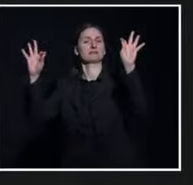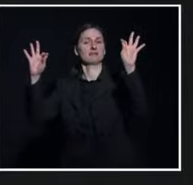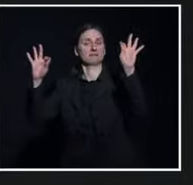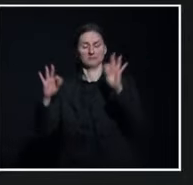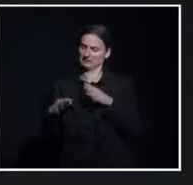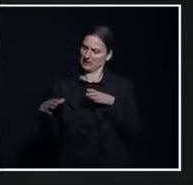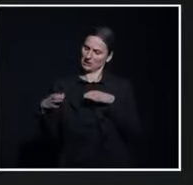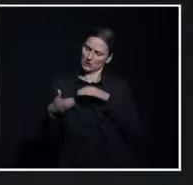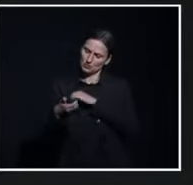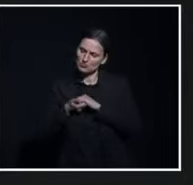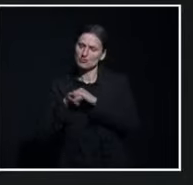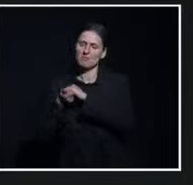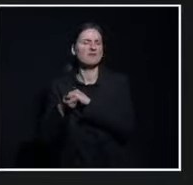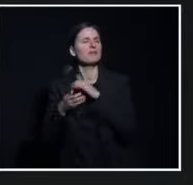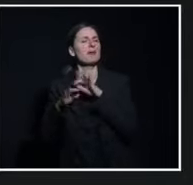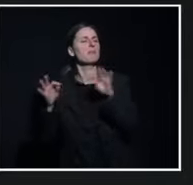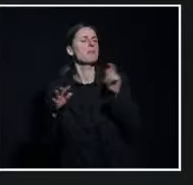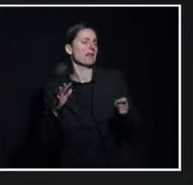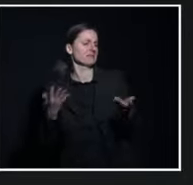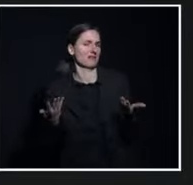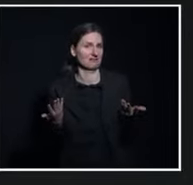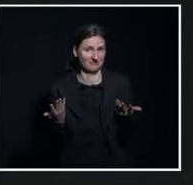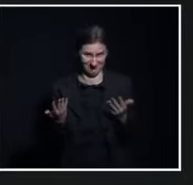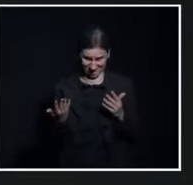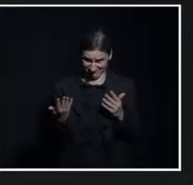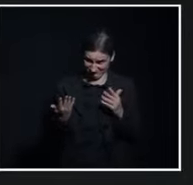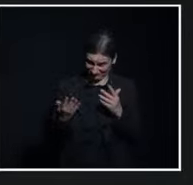Gruppe, der man sich zugehörig fühlt.